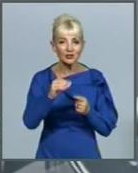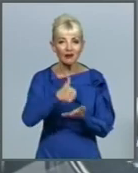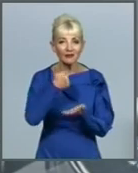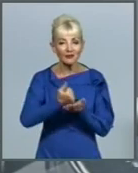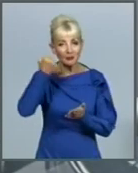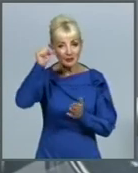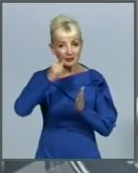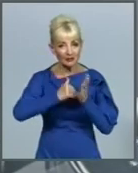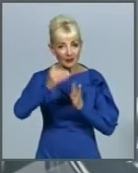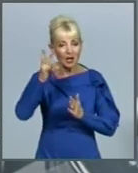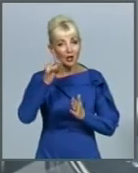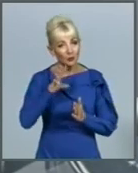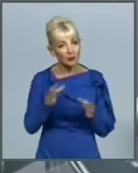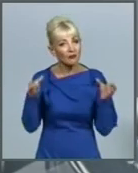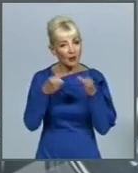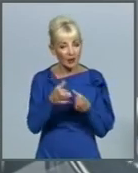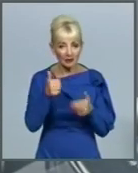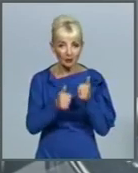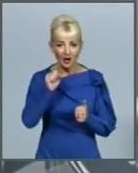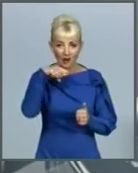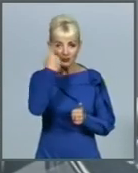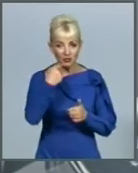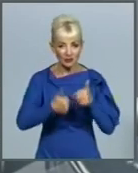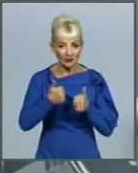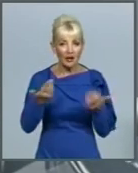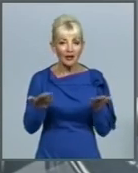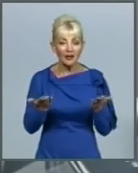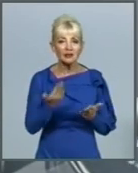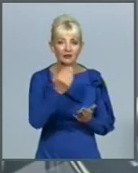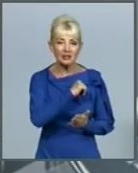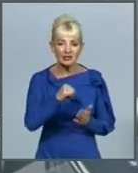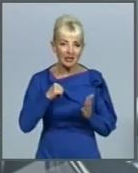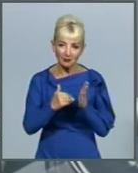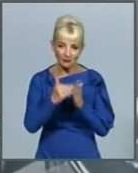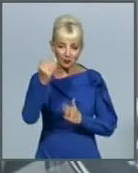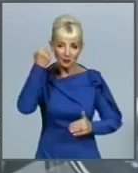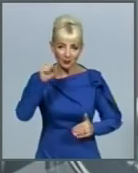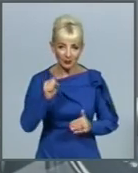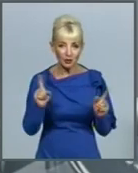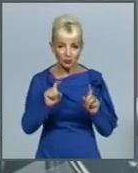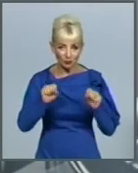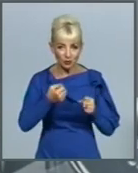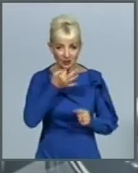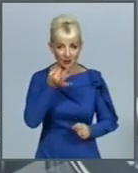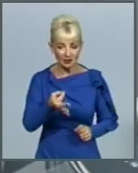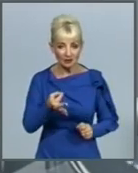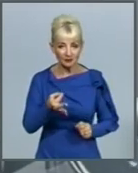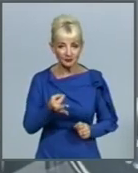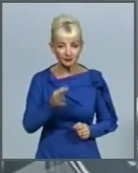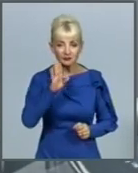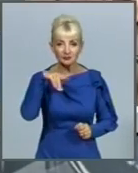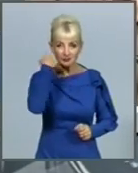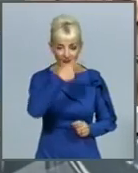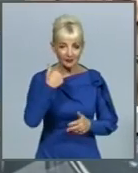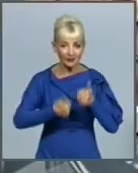карьере, но оно было добыто в командном турнире. А вот в личных соревнованиях какие ваши вот самые весомые победы, что вот можете отметить? В